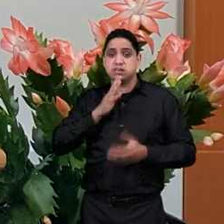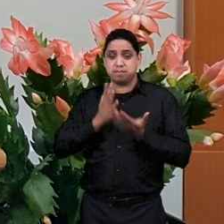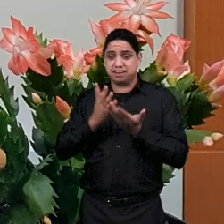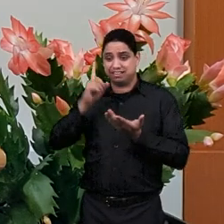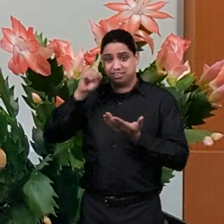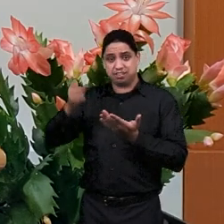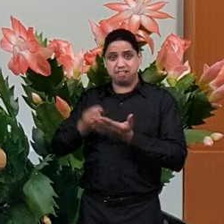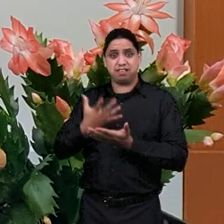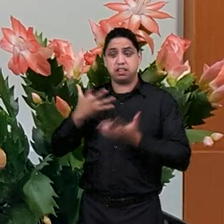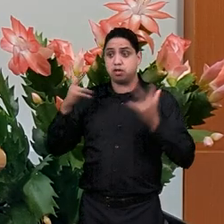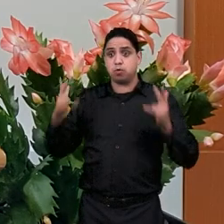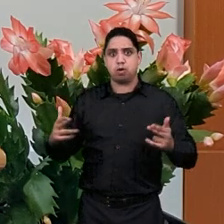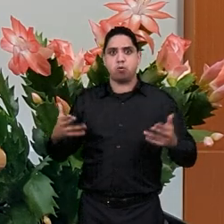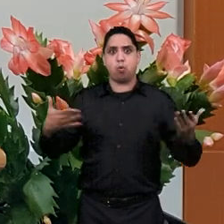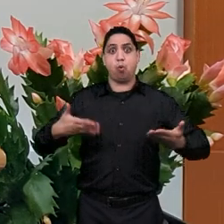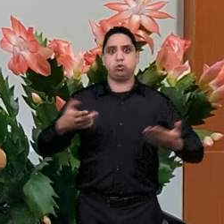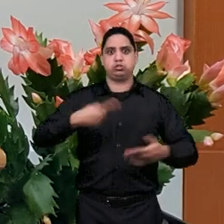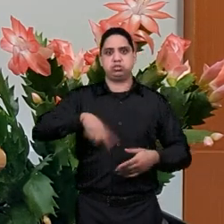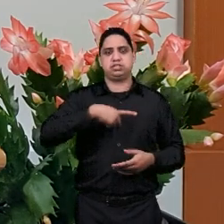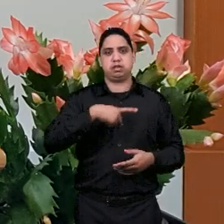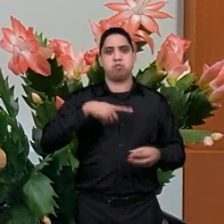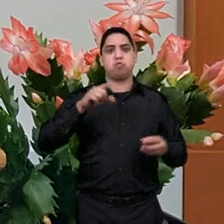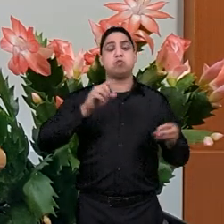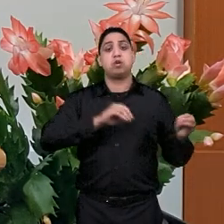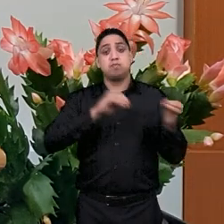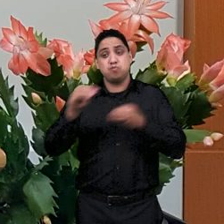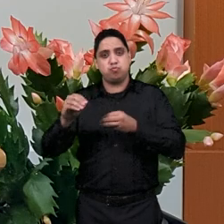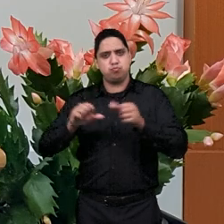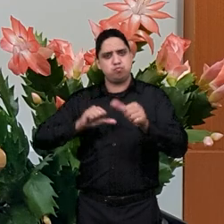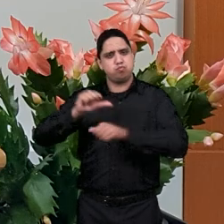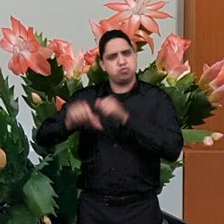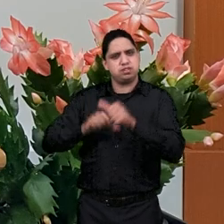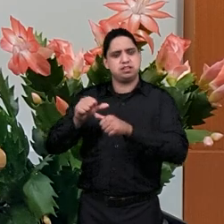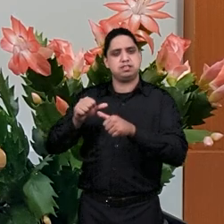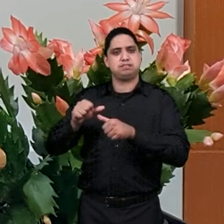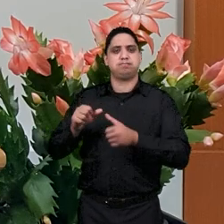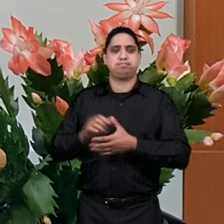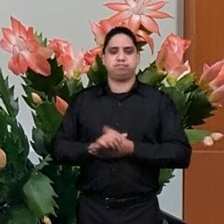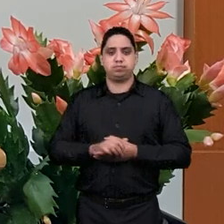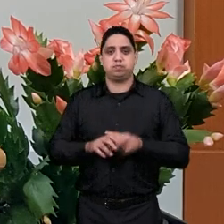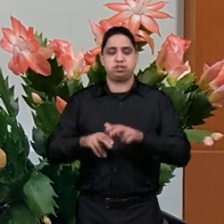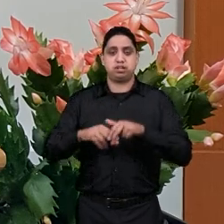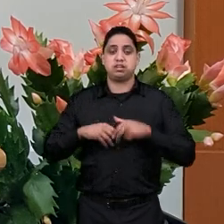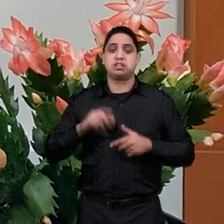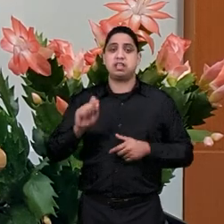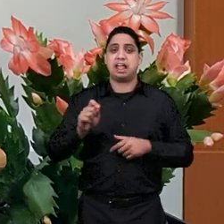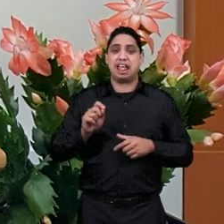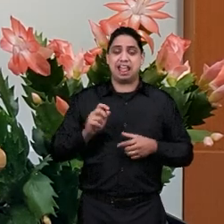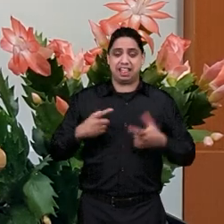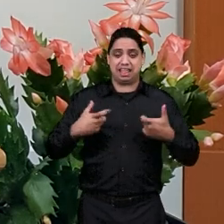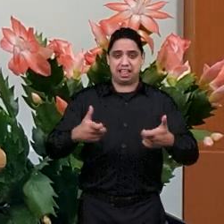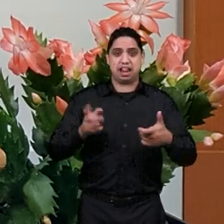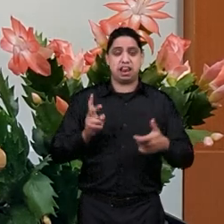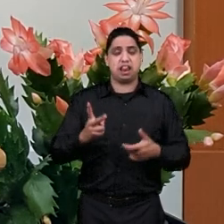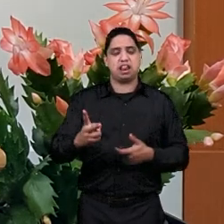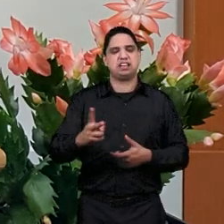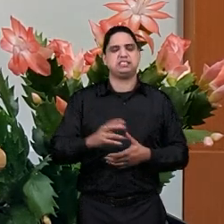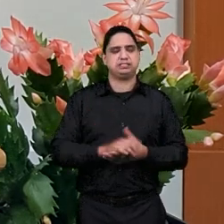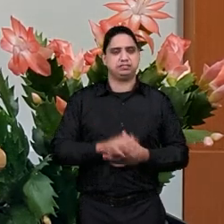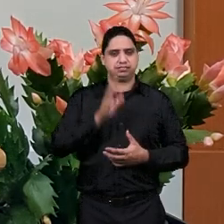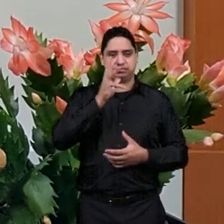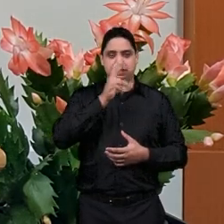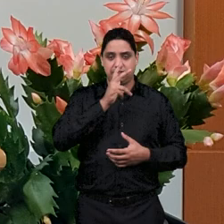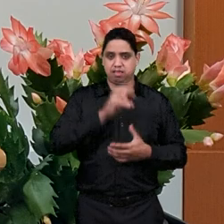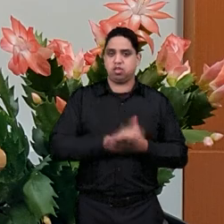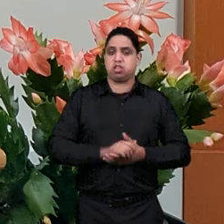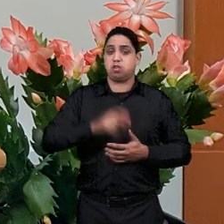transition. Donc, la longue guerre est là. Donc, nous allons voir un deuxième texte qui nous parle